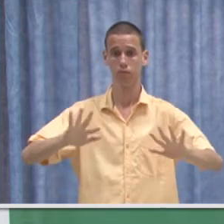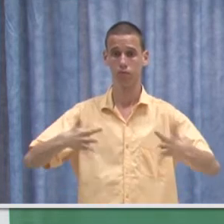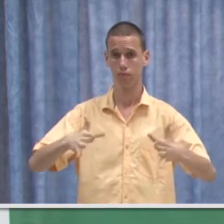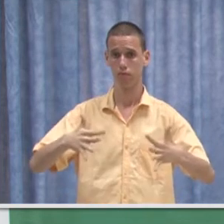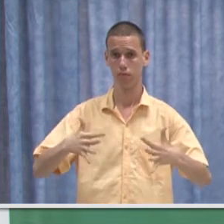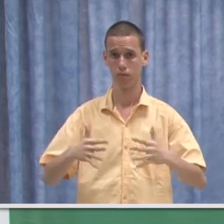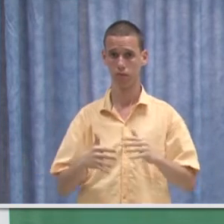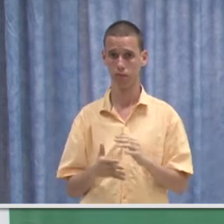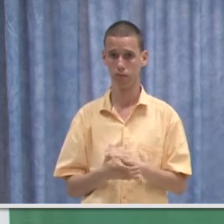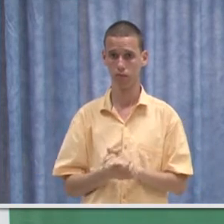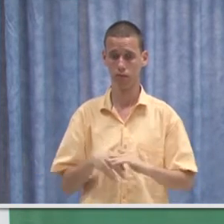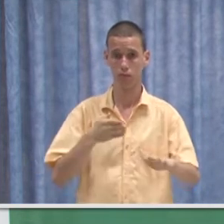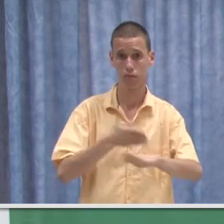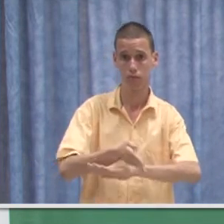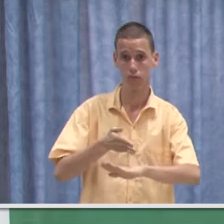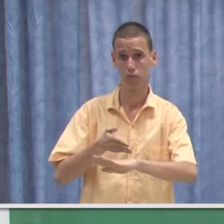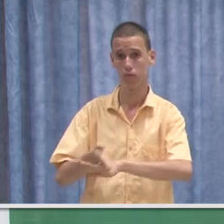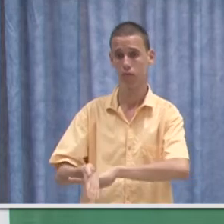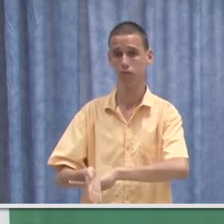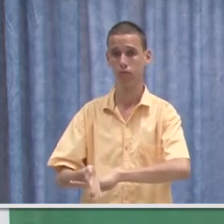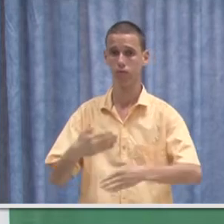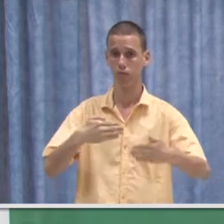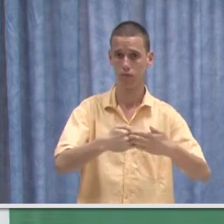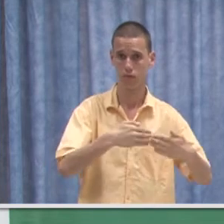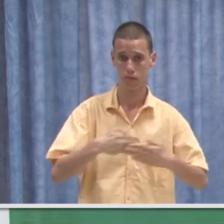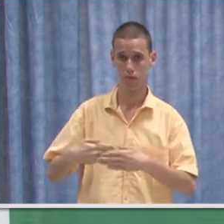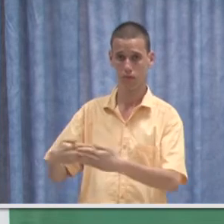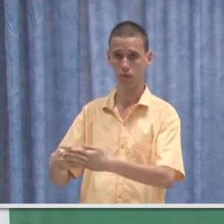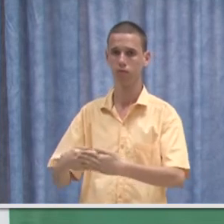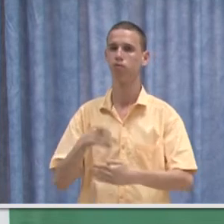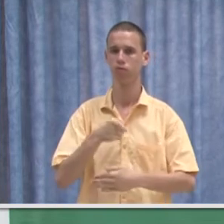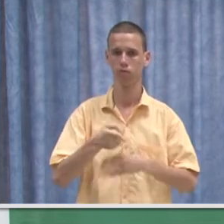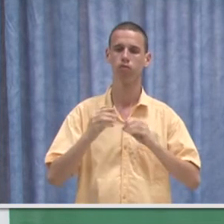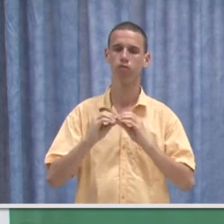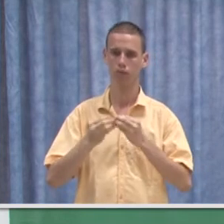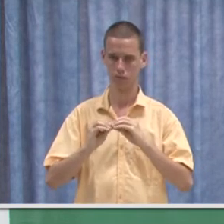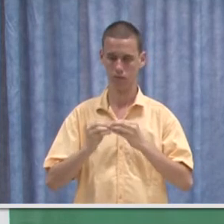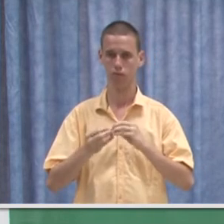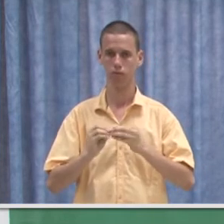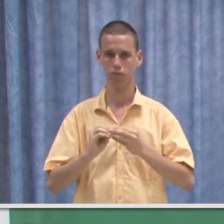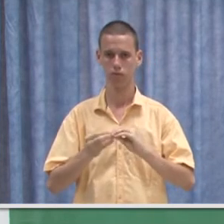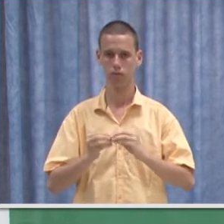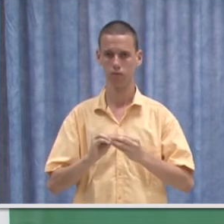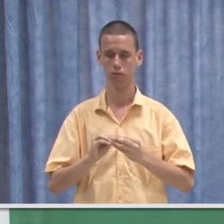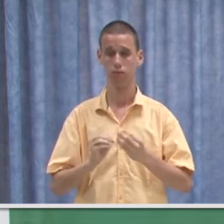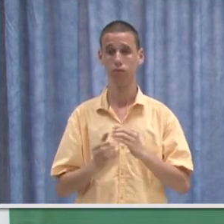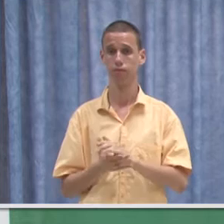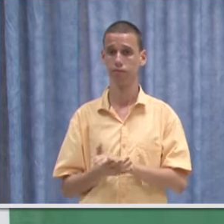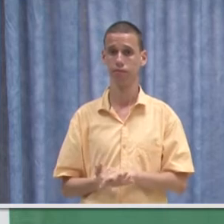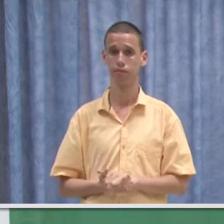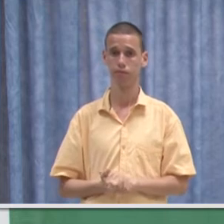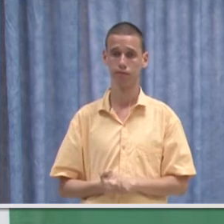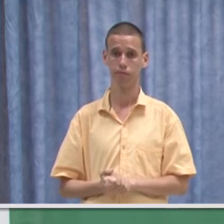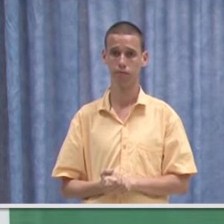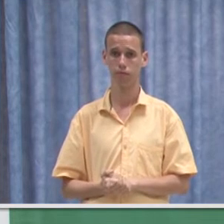façon plus active pour respecter sa nouvelle façon pour dire mon flow. Mais seulement, logiquement